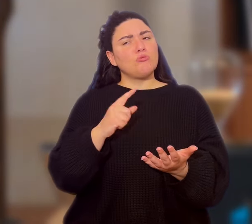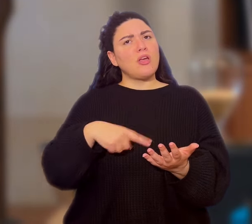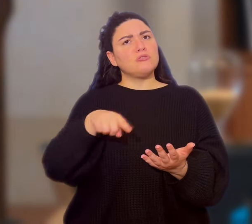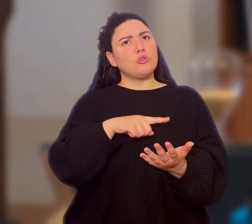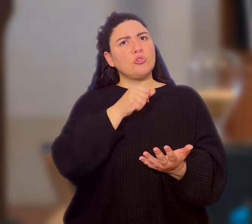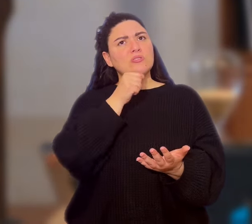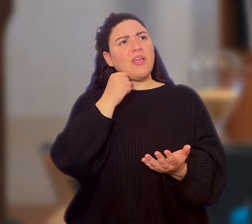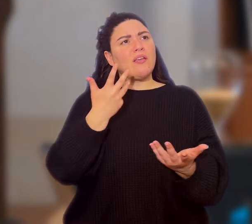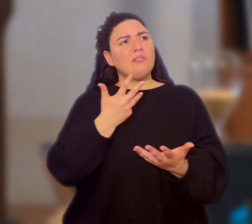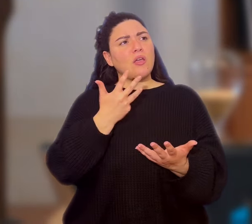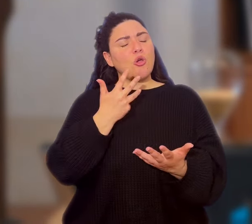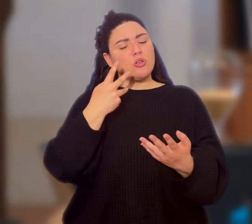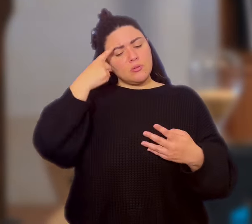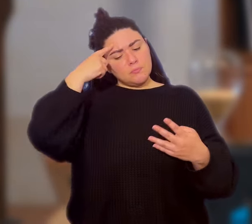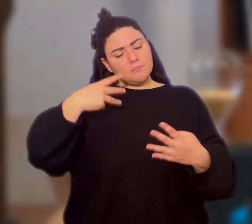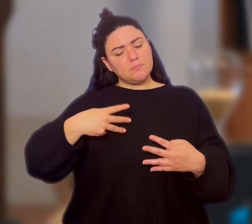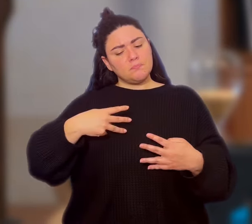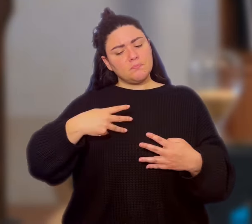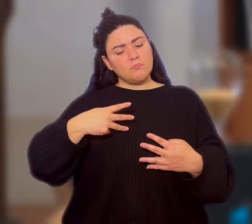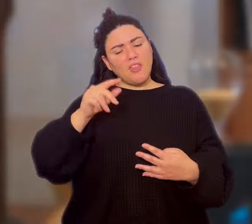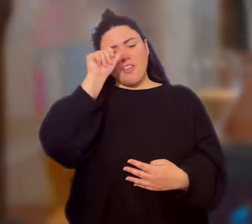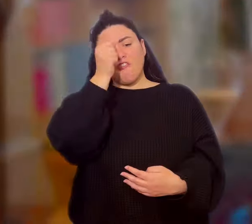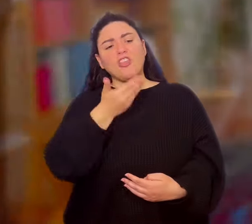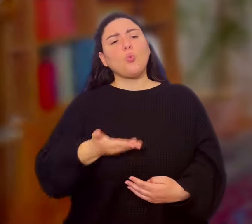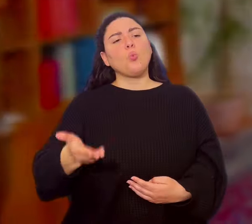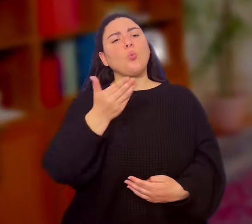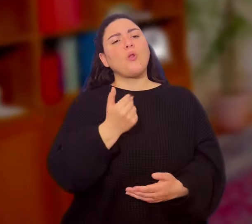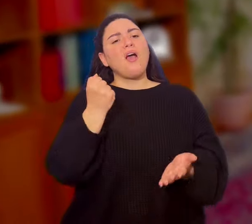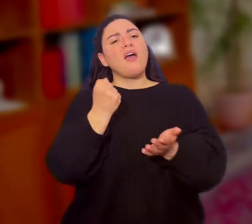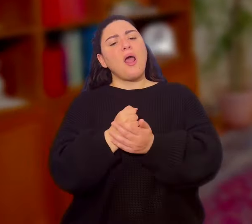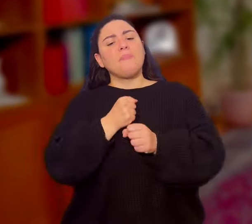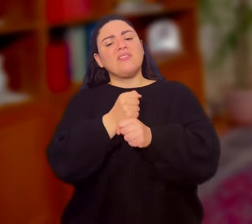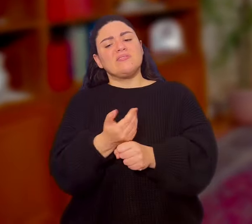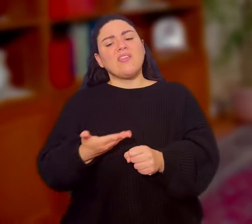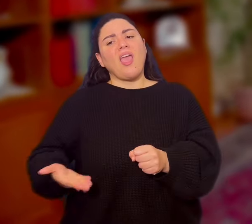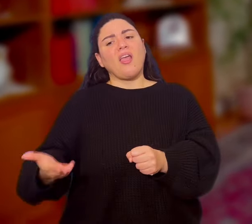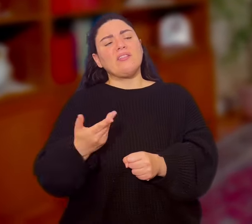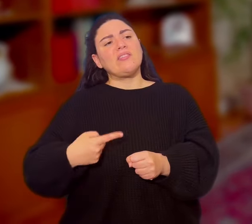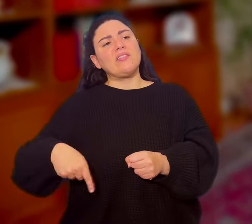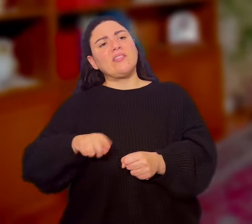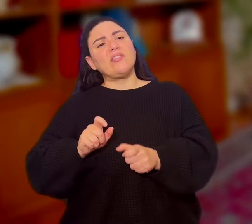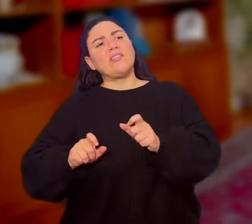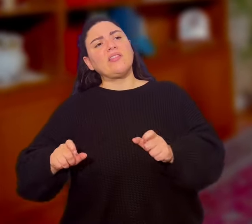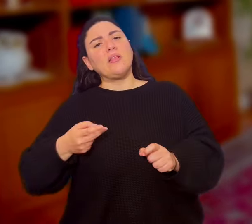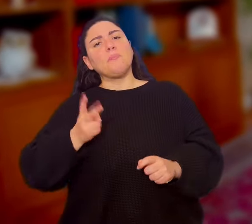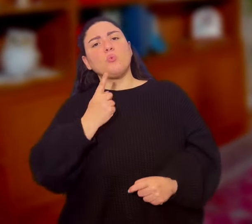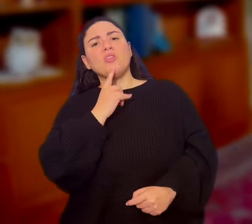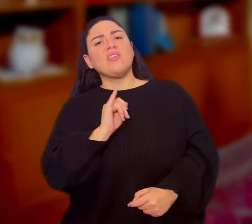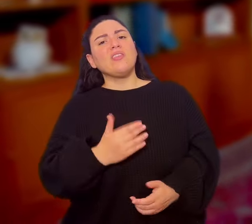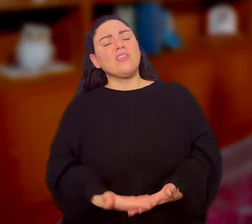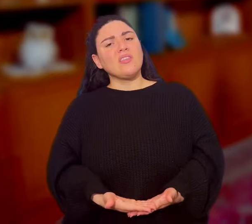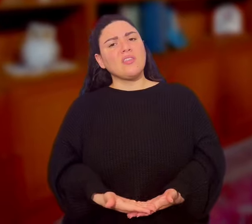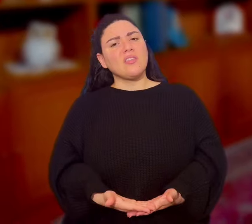utile domandarci Qual è la figura che più ci Rappresenta in questa incedere di Gesù